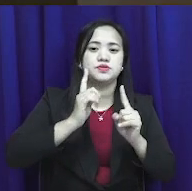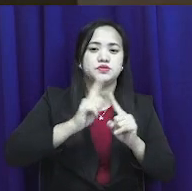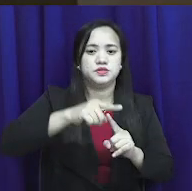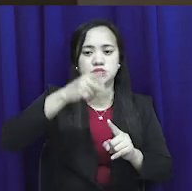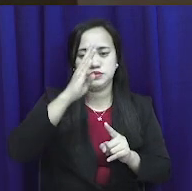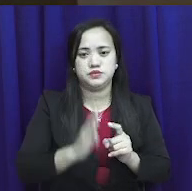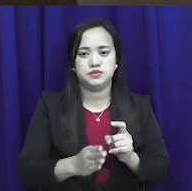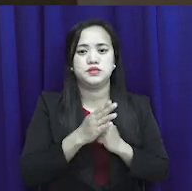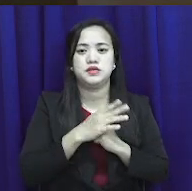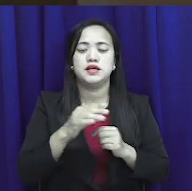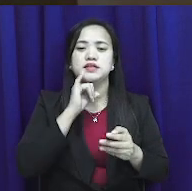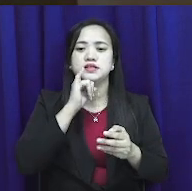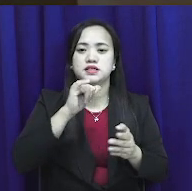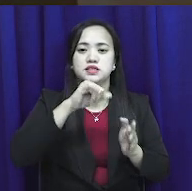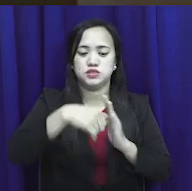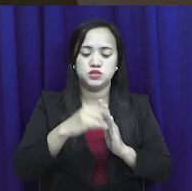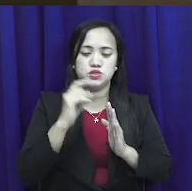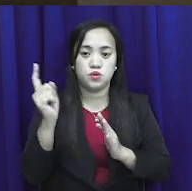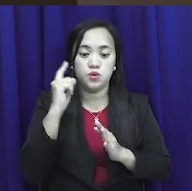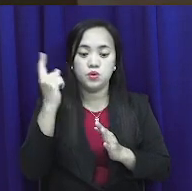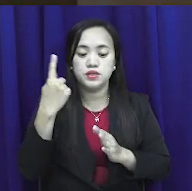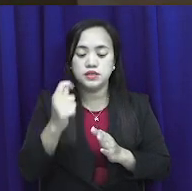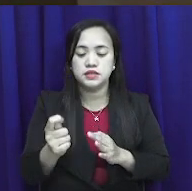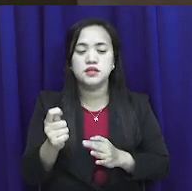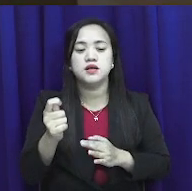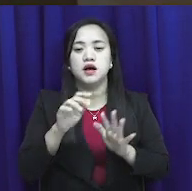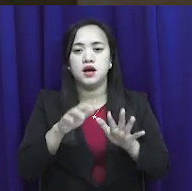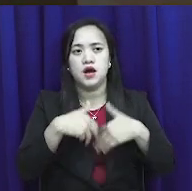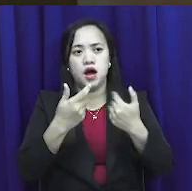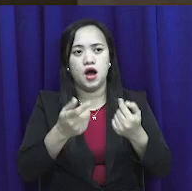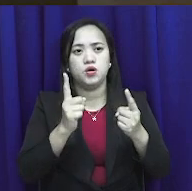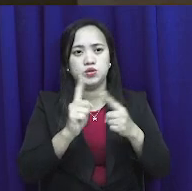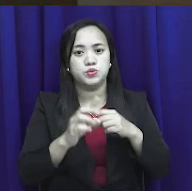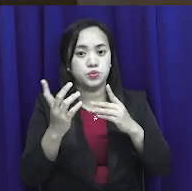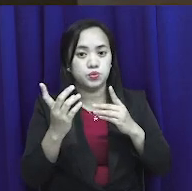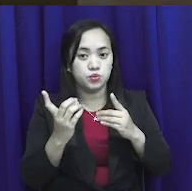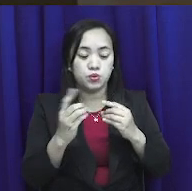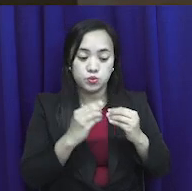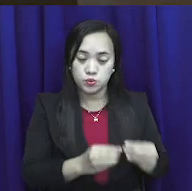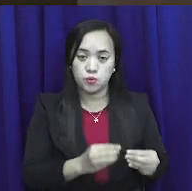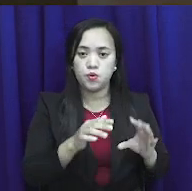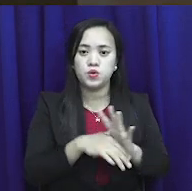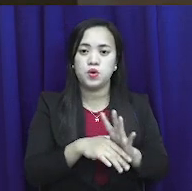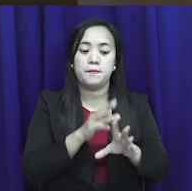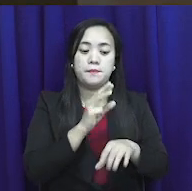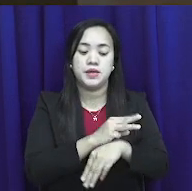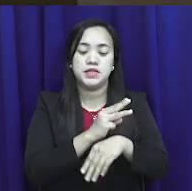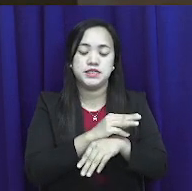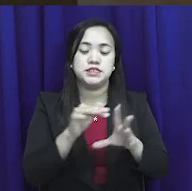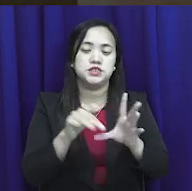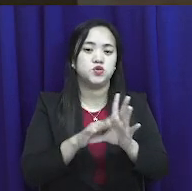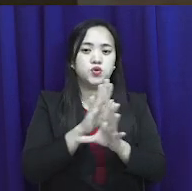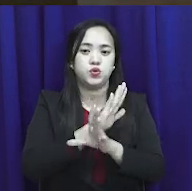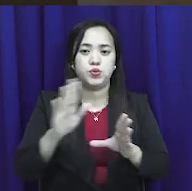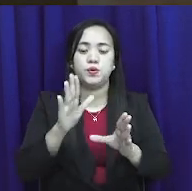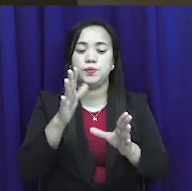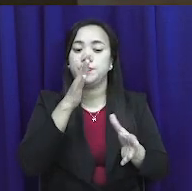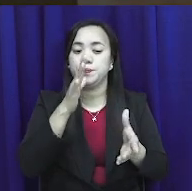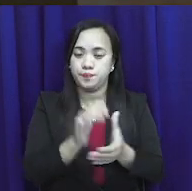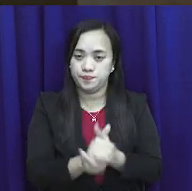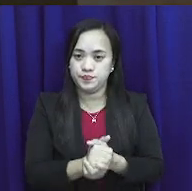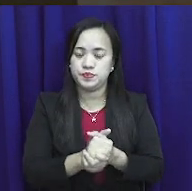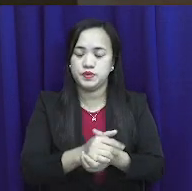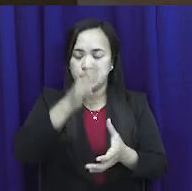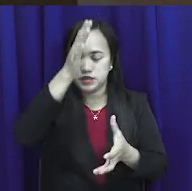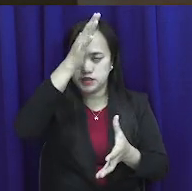not only paglilingkod kundi yong paggawa ninyo pag-perform ninyo ng Ministry niyo sa inyo pong mga asawa at